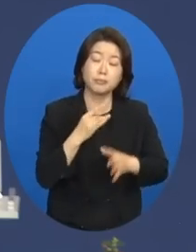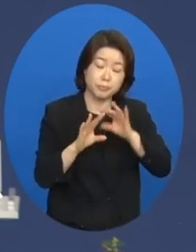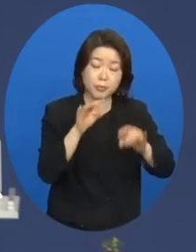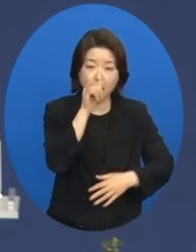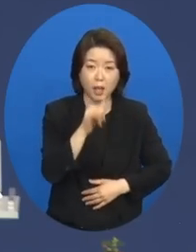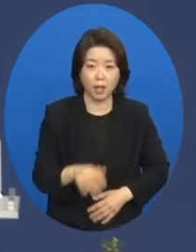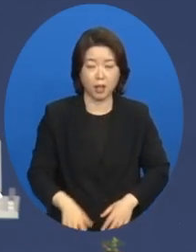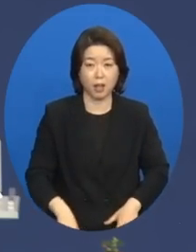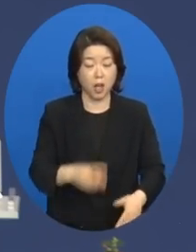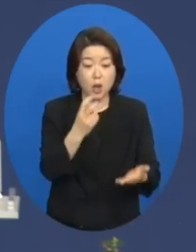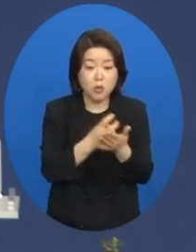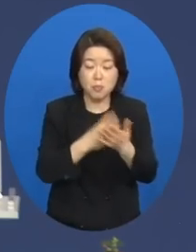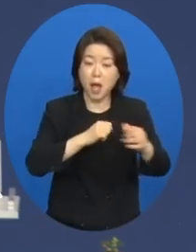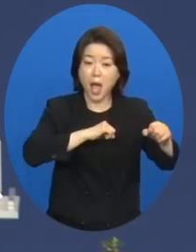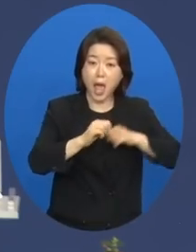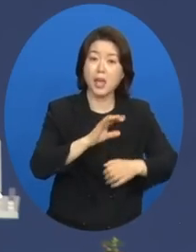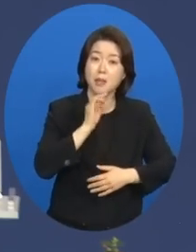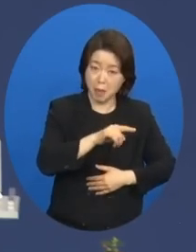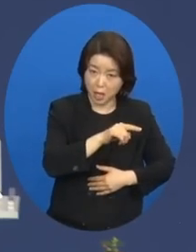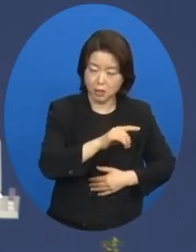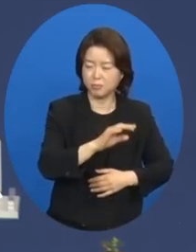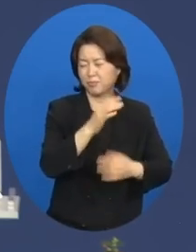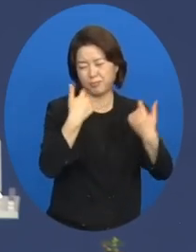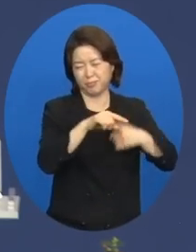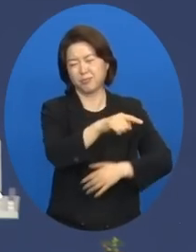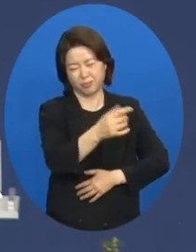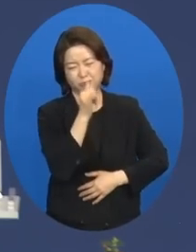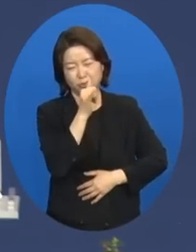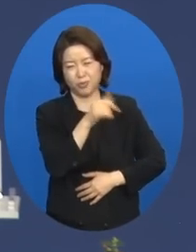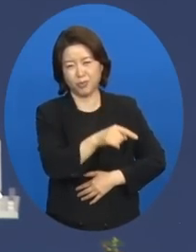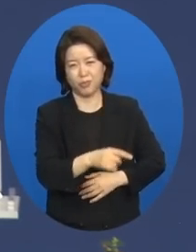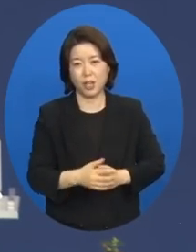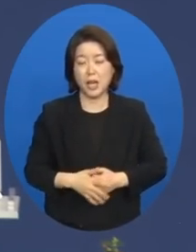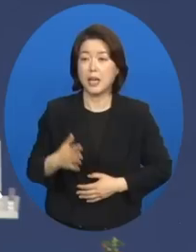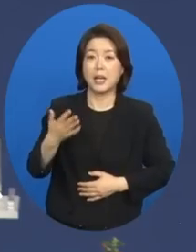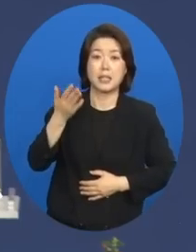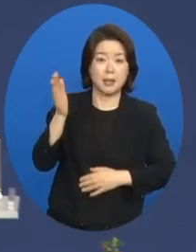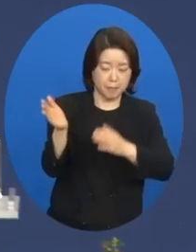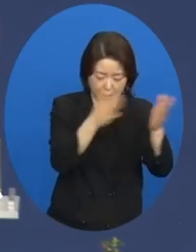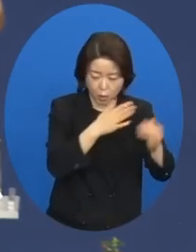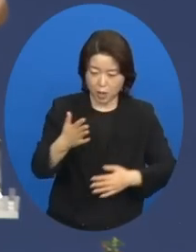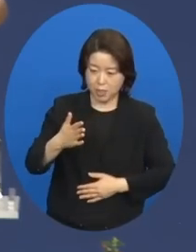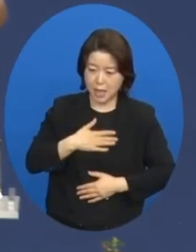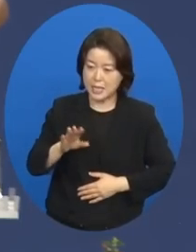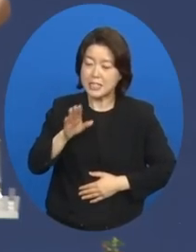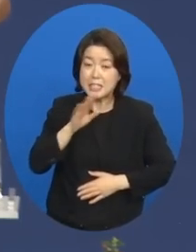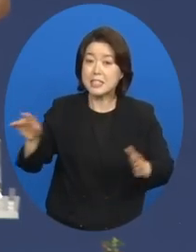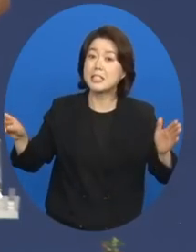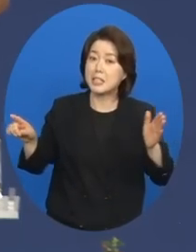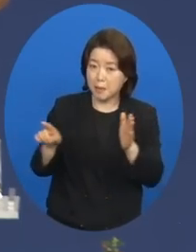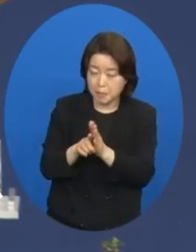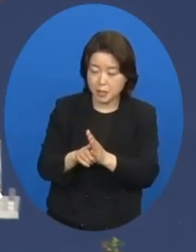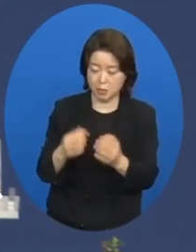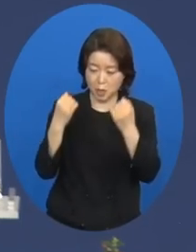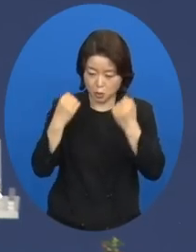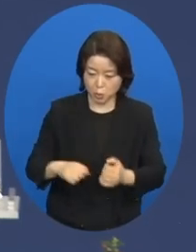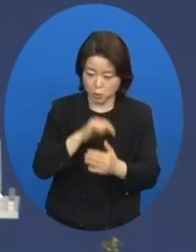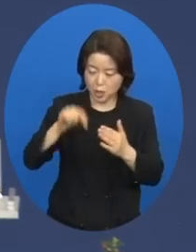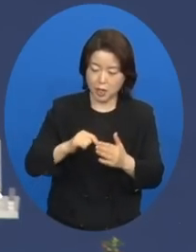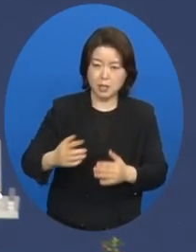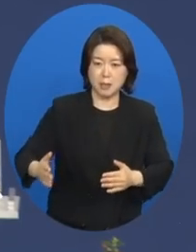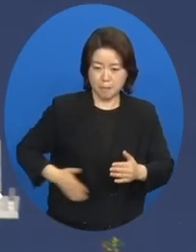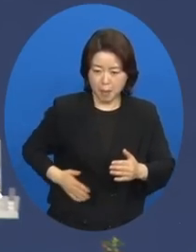너희 행위로 하려고 했던 일은 늘 그렇지만 그러나 나를 믿으면 그러면 너희 안에서 존재 안에서 생수의